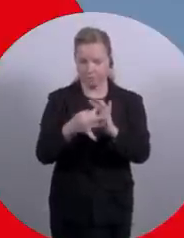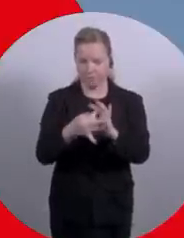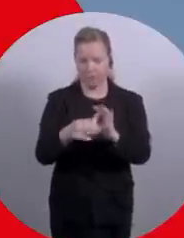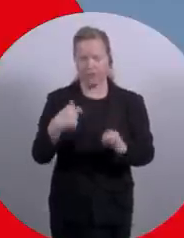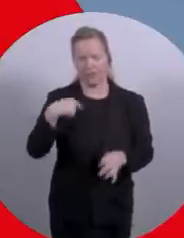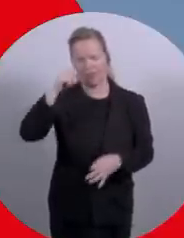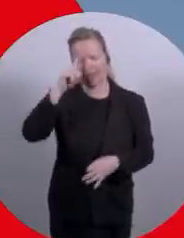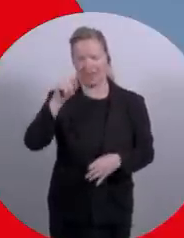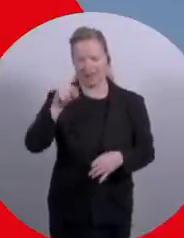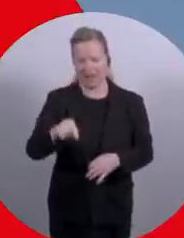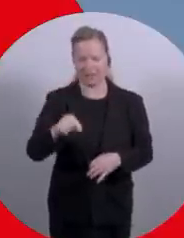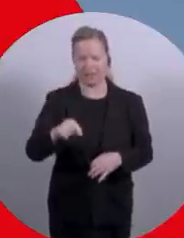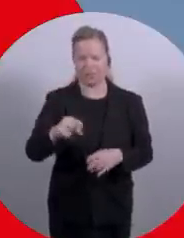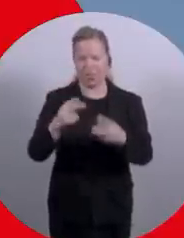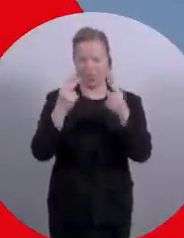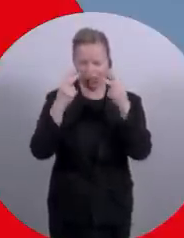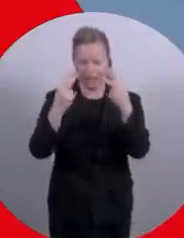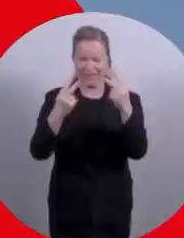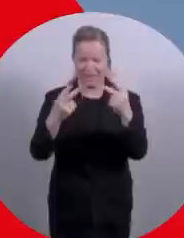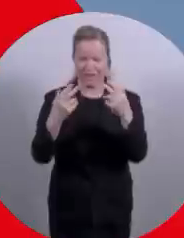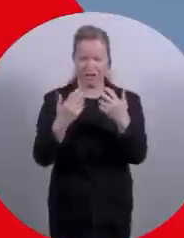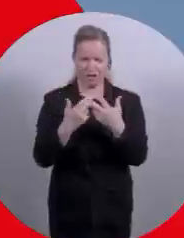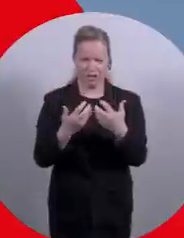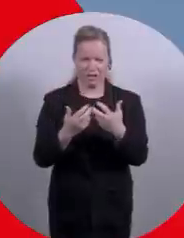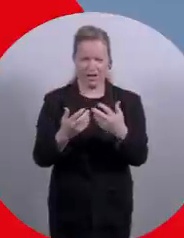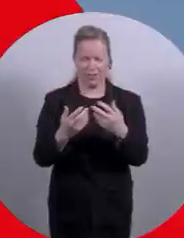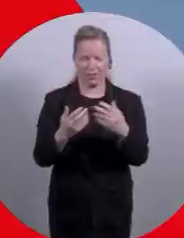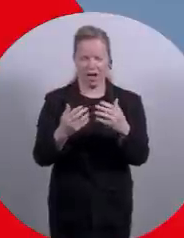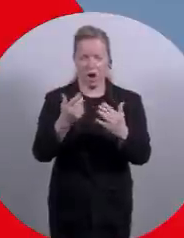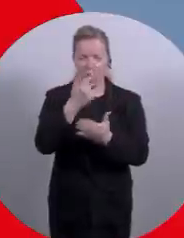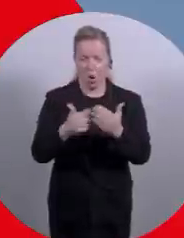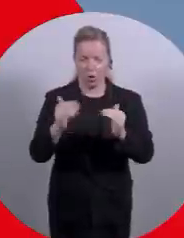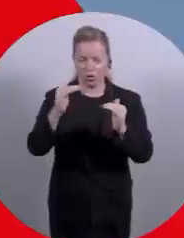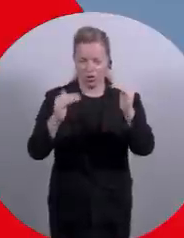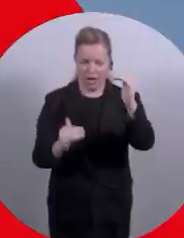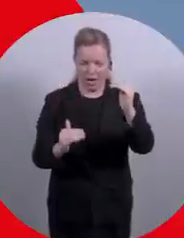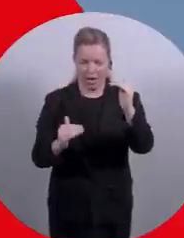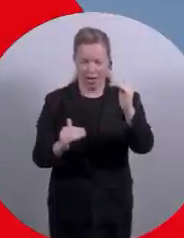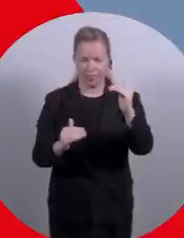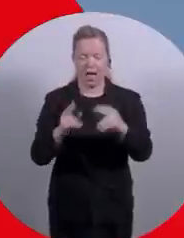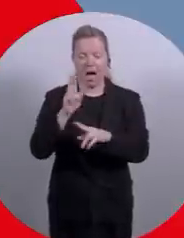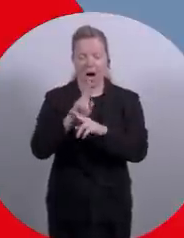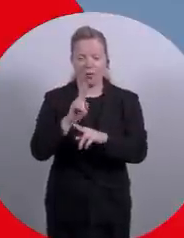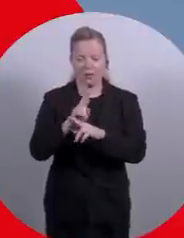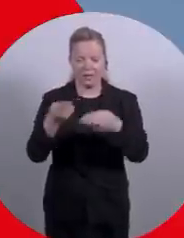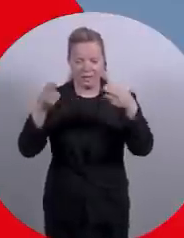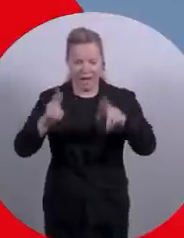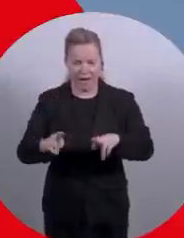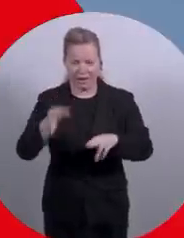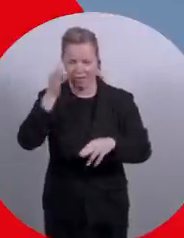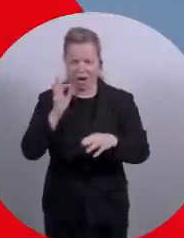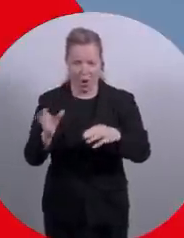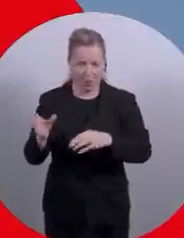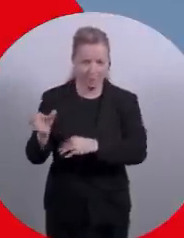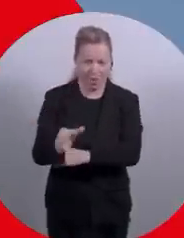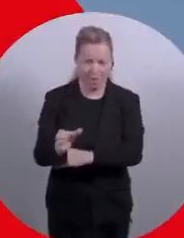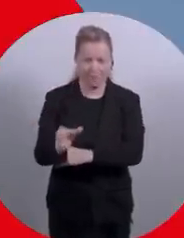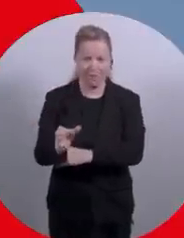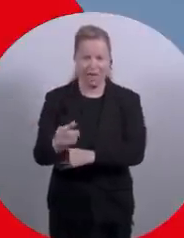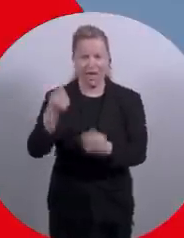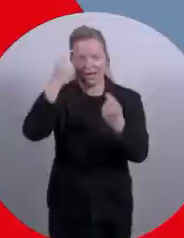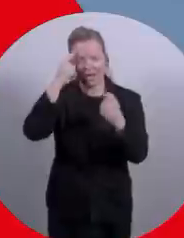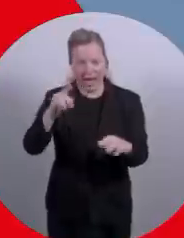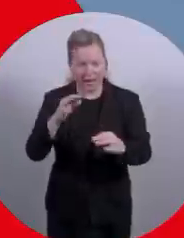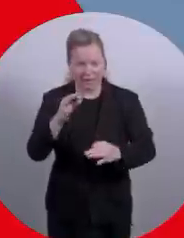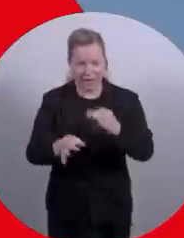das ist so eine unglaublich wichtige Geschichte dass eben die Lohnschere die Frauen in den aufsichtsrechten Reden eine kehrstrategie nämlich das